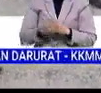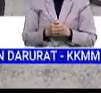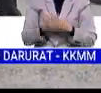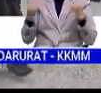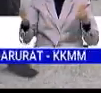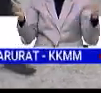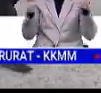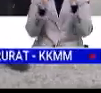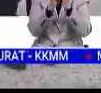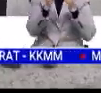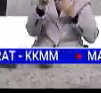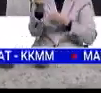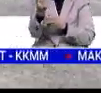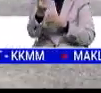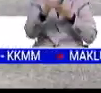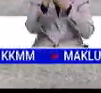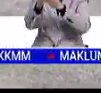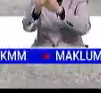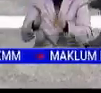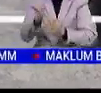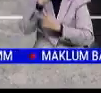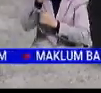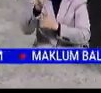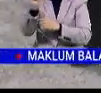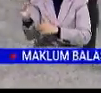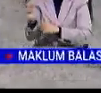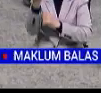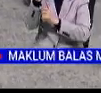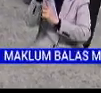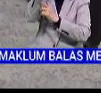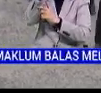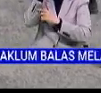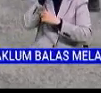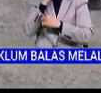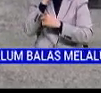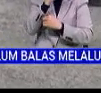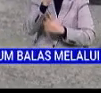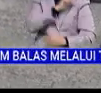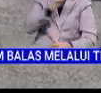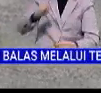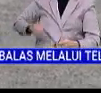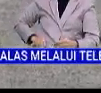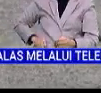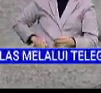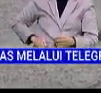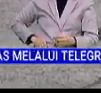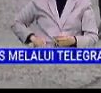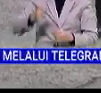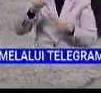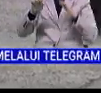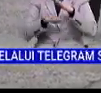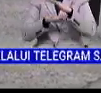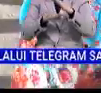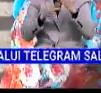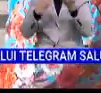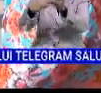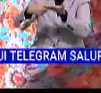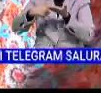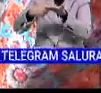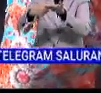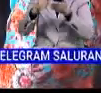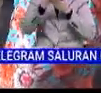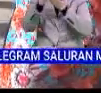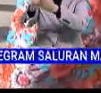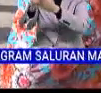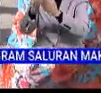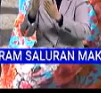Pertemuan kedua-dua pemimpin esok merupakan yang pertama buat Tan Sri Muhyiddin dan Sultan Hassan Al-Bolkiah di bawah kerangka rundingan